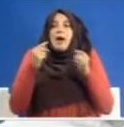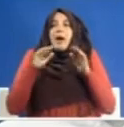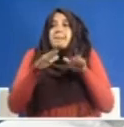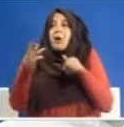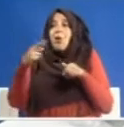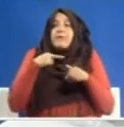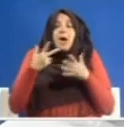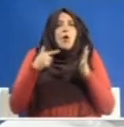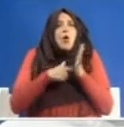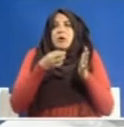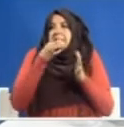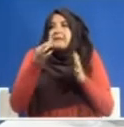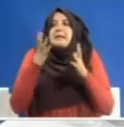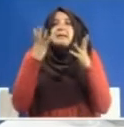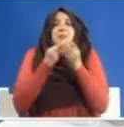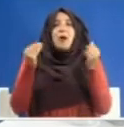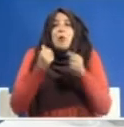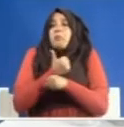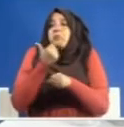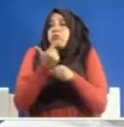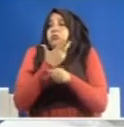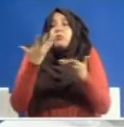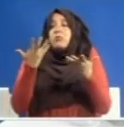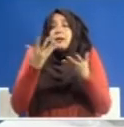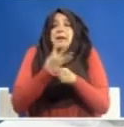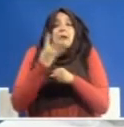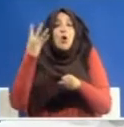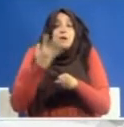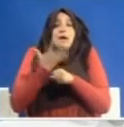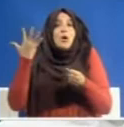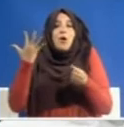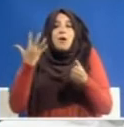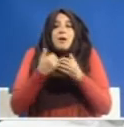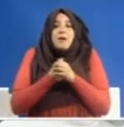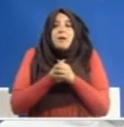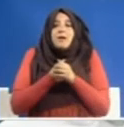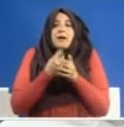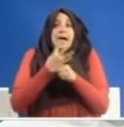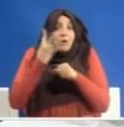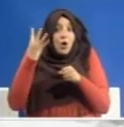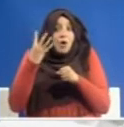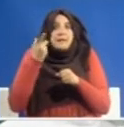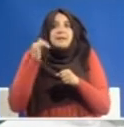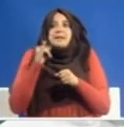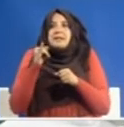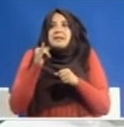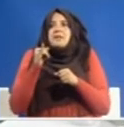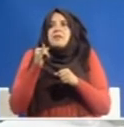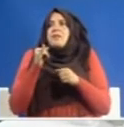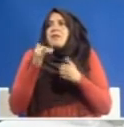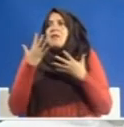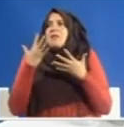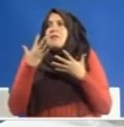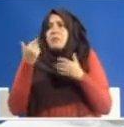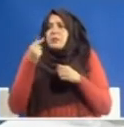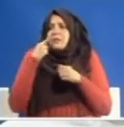ظروف عادية. إذا كان في ظروف استثنائية قانون الجزائر تبنى مدة 4 سنوات، ولكن في ظروف عادية القاضي عنده سلطة تقديرية ممنوحة من